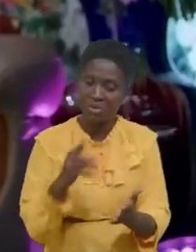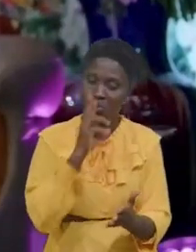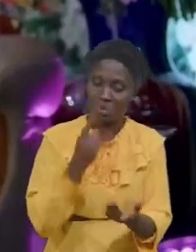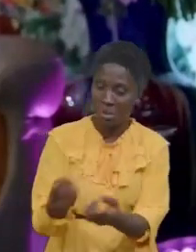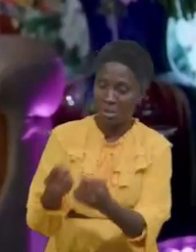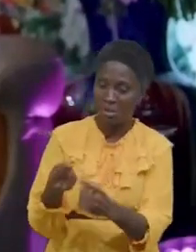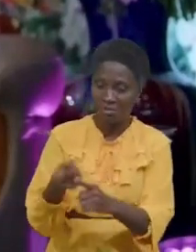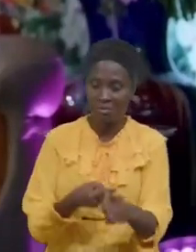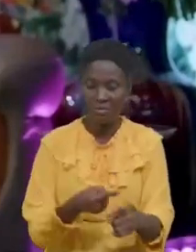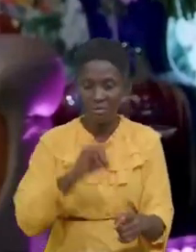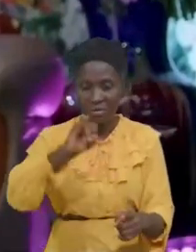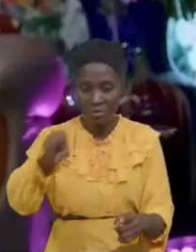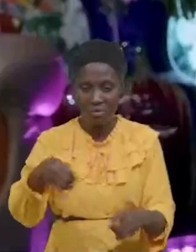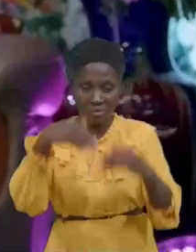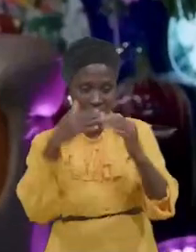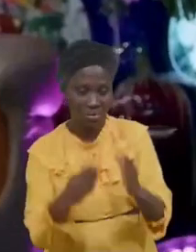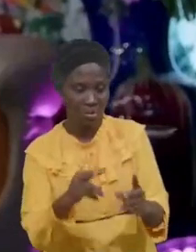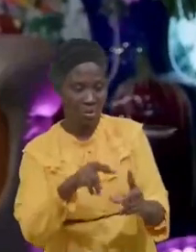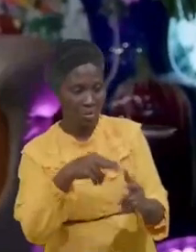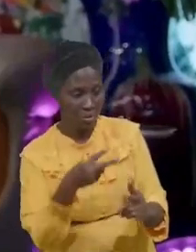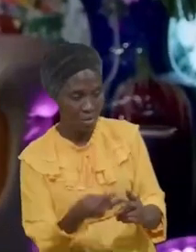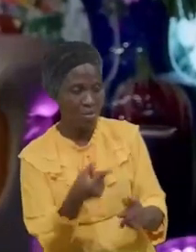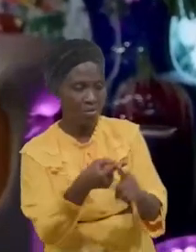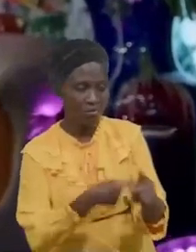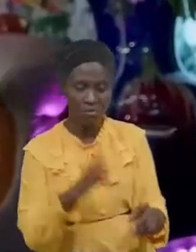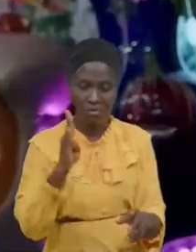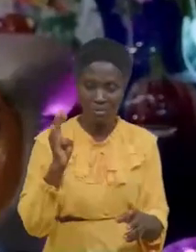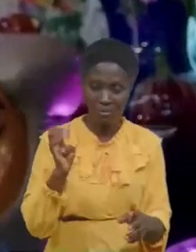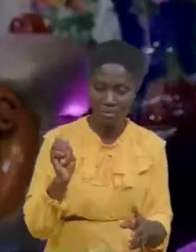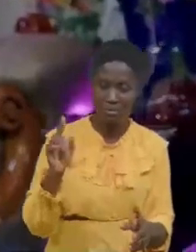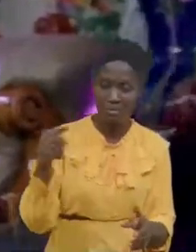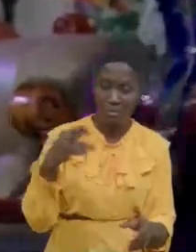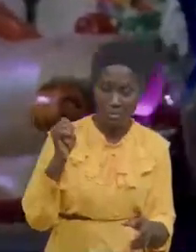bien de Bethléem, ou bien de Bethel, que cela vienne